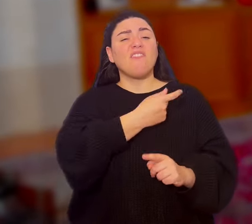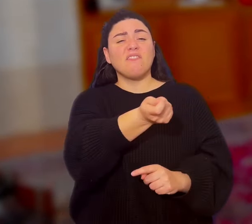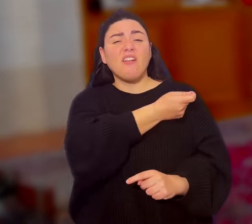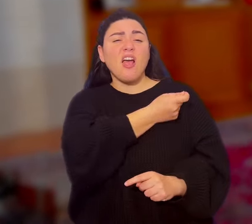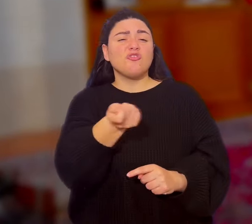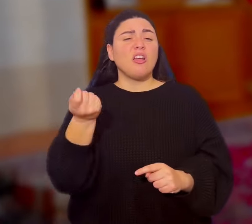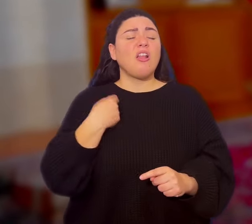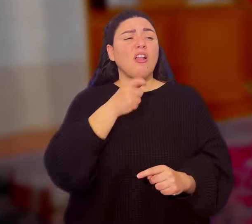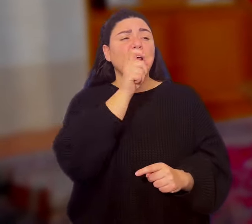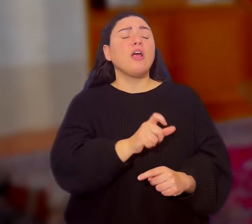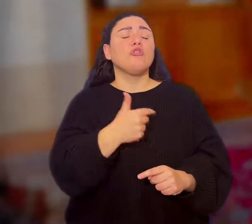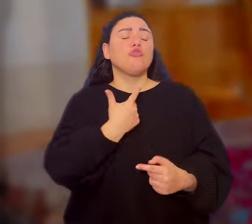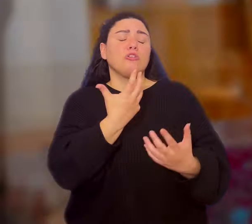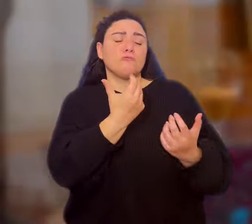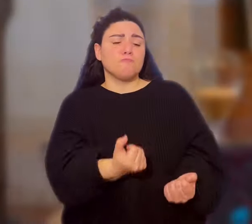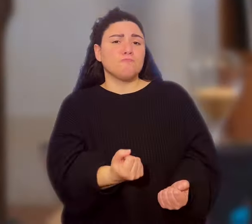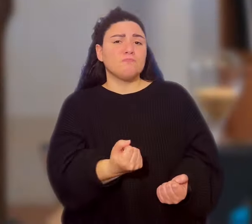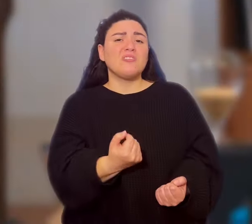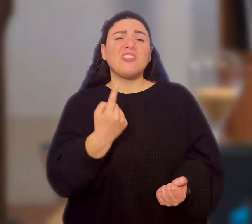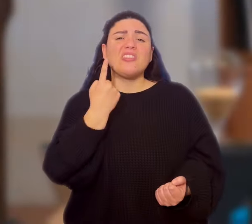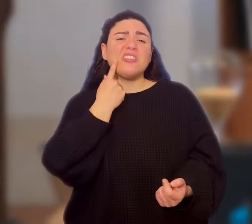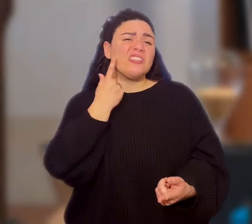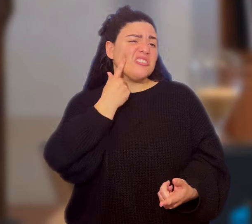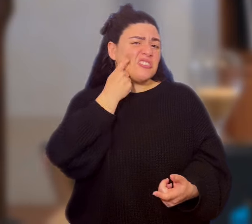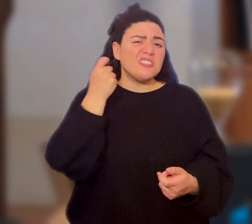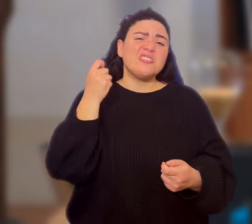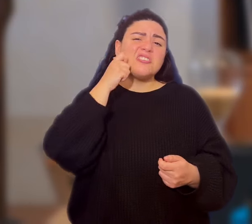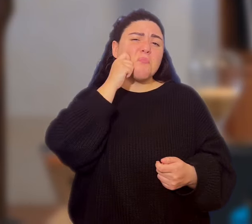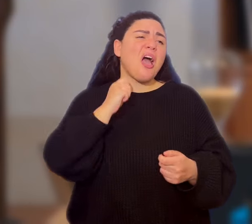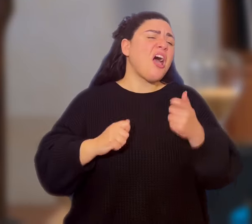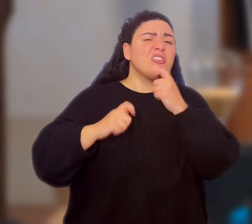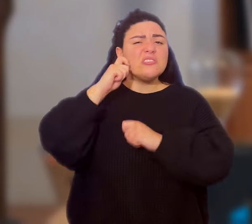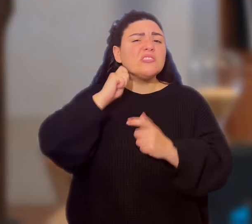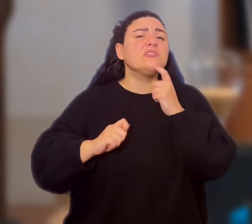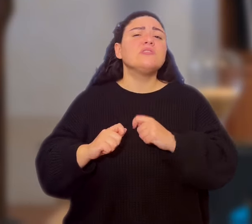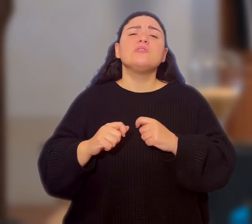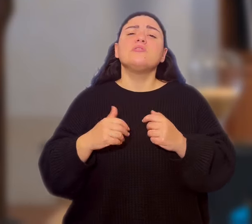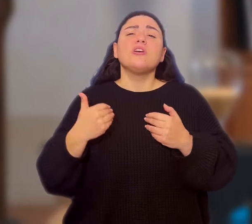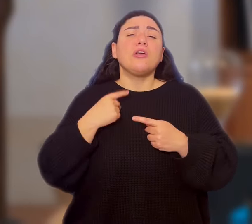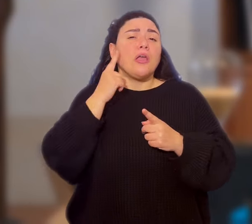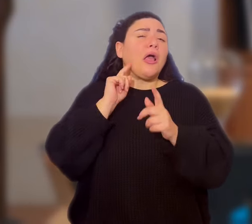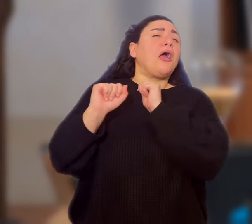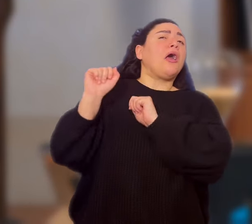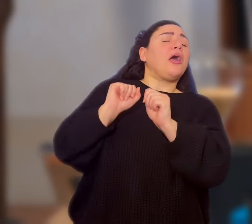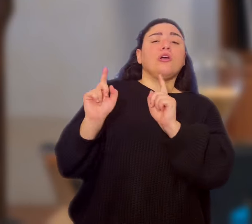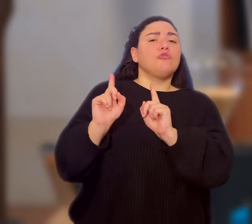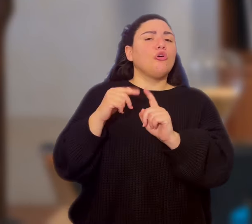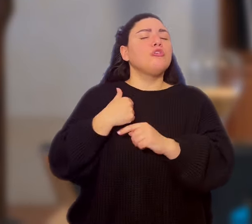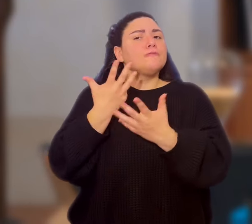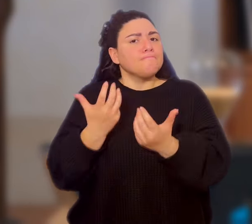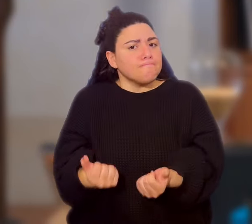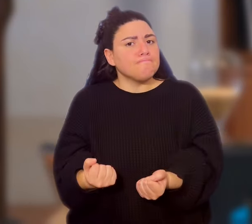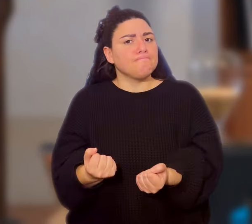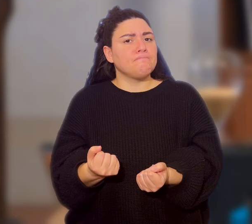flagellatori e le mie guancia coloro che mi strappavano la barba non ho sottratto la faccia agli Ins